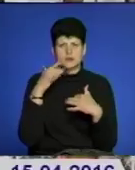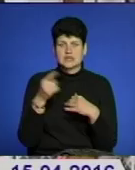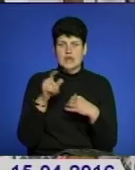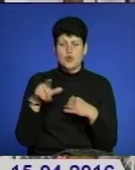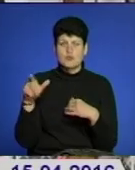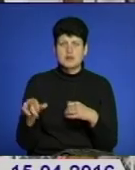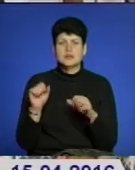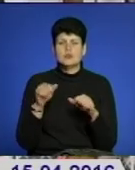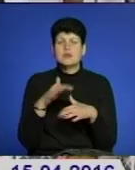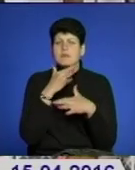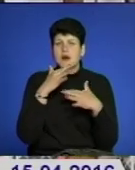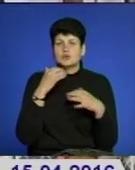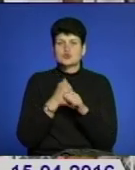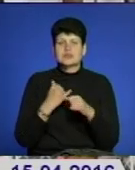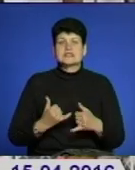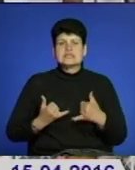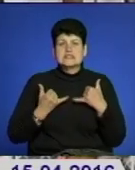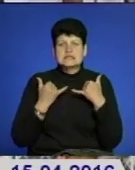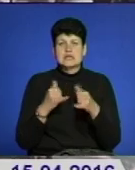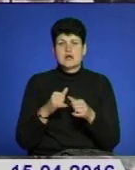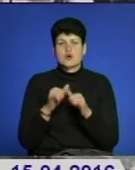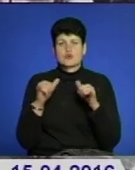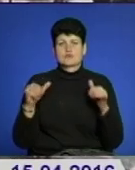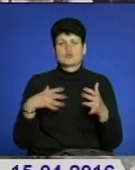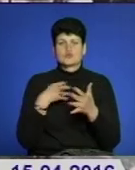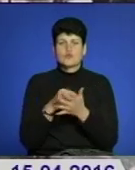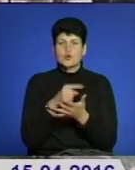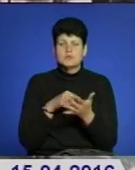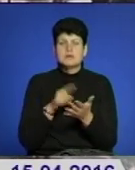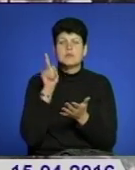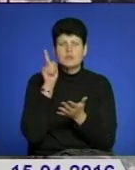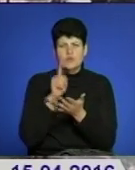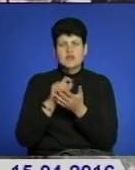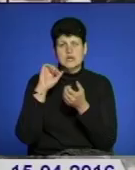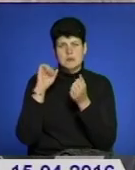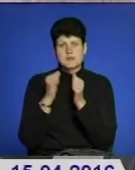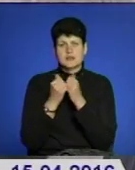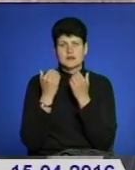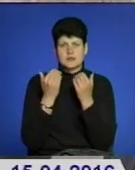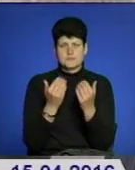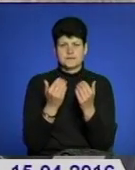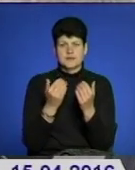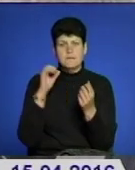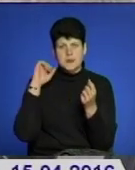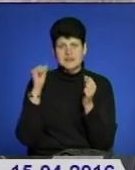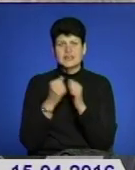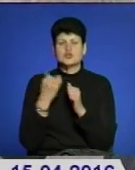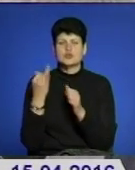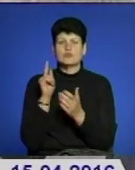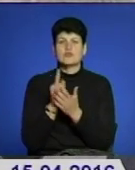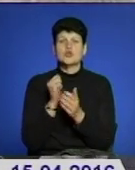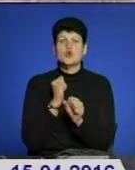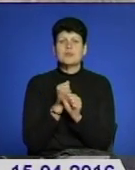які могли чимало зробити для розвитку і зростання свого міста. Ми повинні пам'ятати їх. Пам'ятаючи історію, ми повинні робити